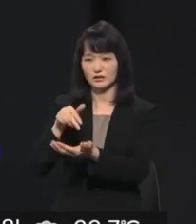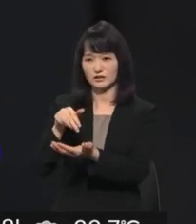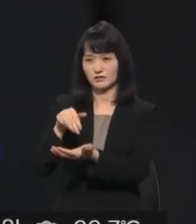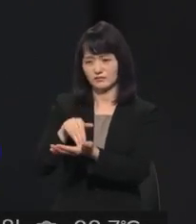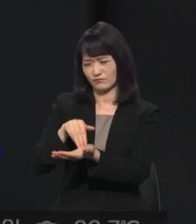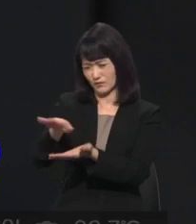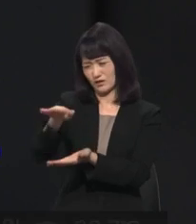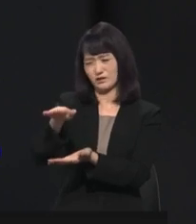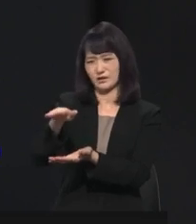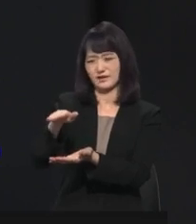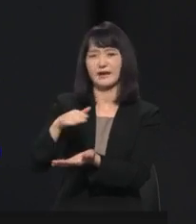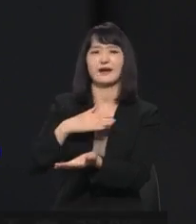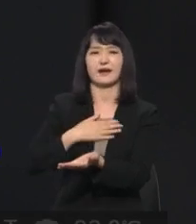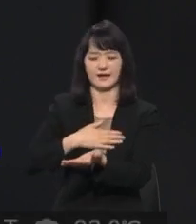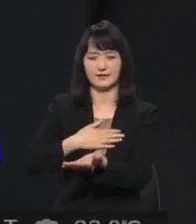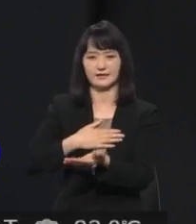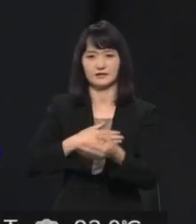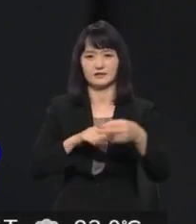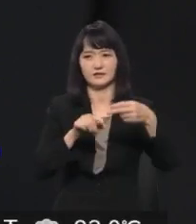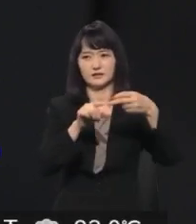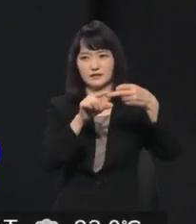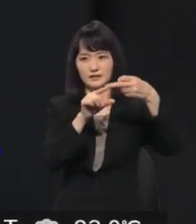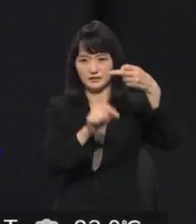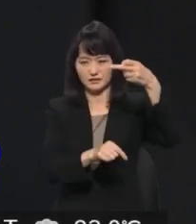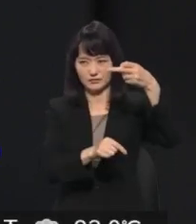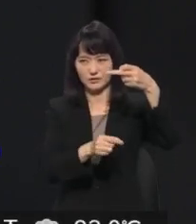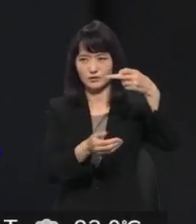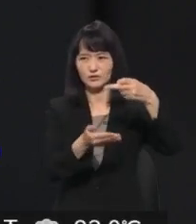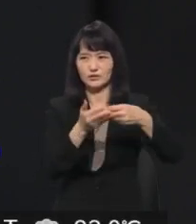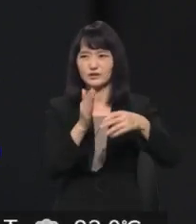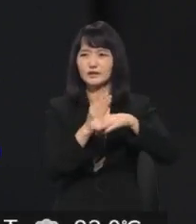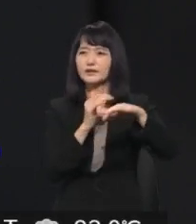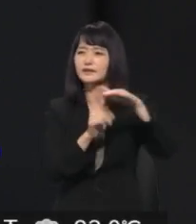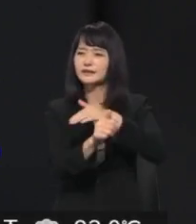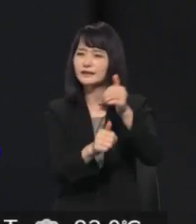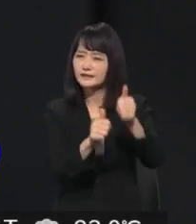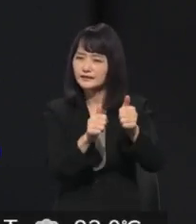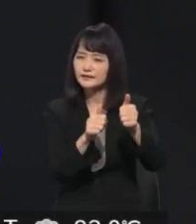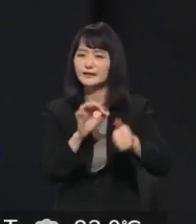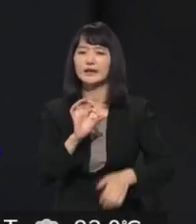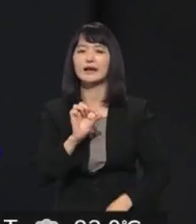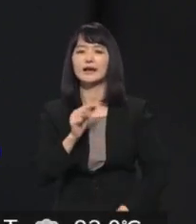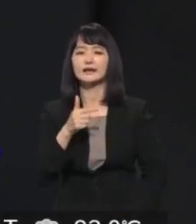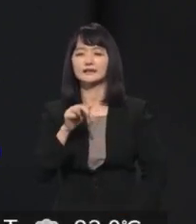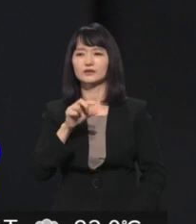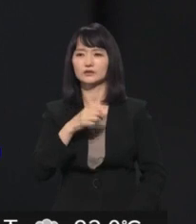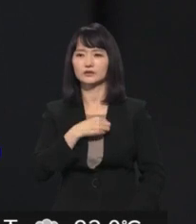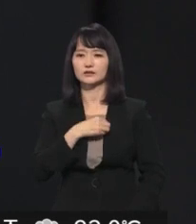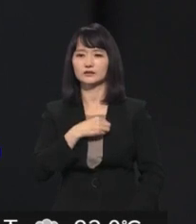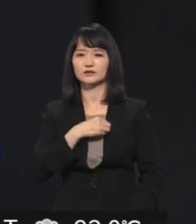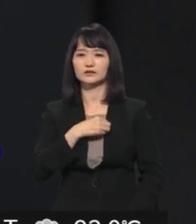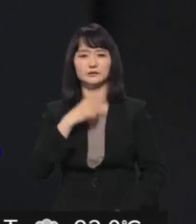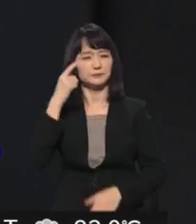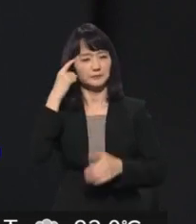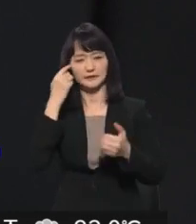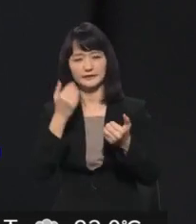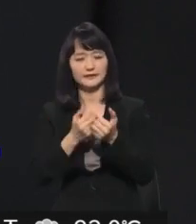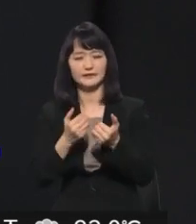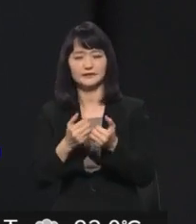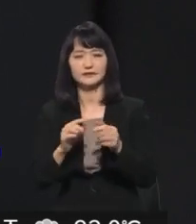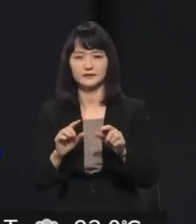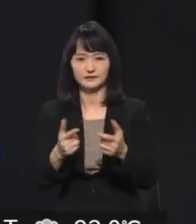알고 있으니까 그냥 12월 체 전당대회 할 건데 아마 안철수 대표 그때가서 굳이 반대하지 않으실 겁니다